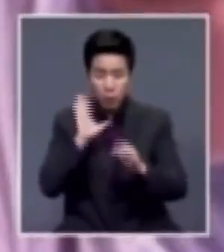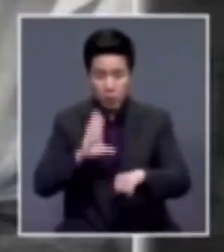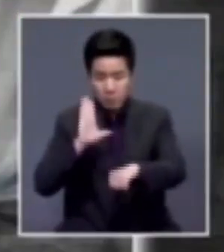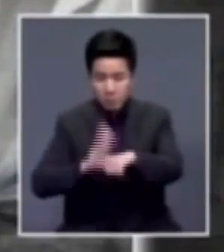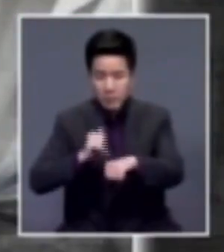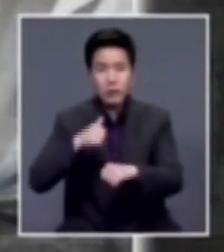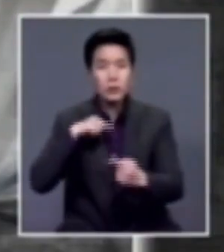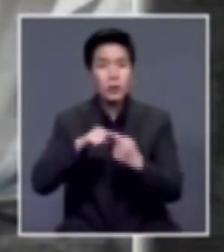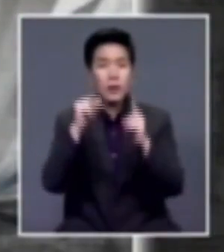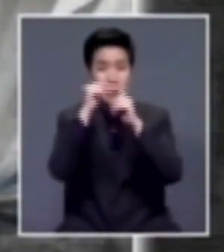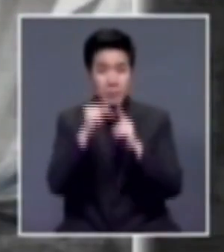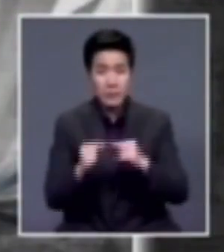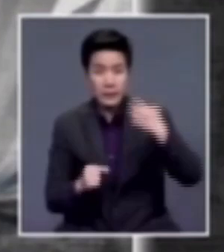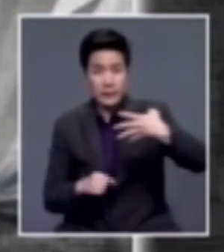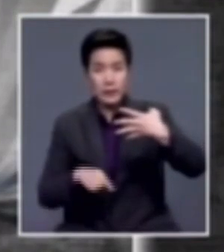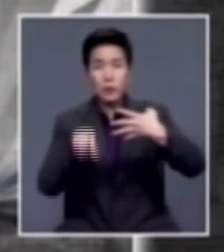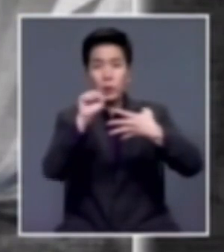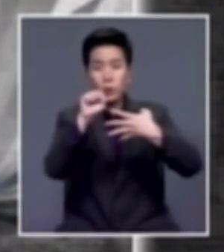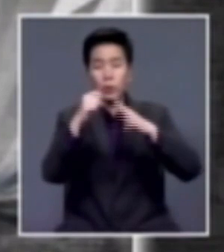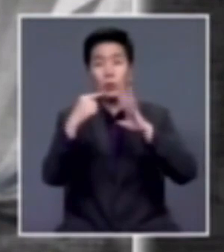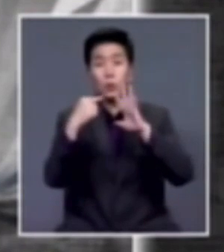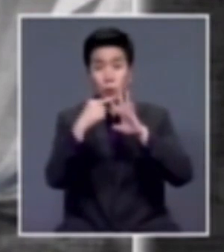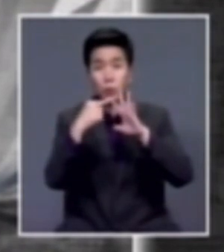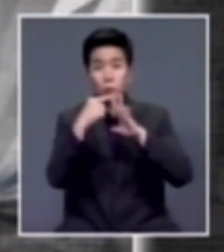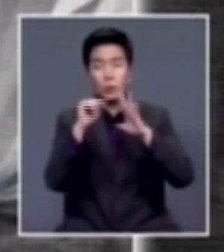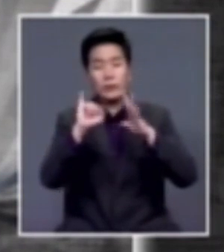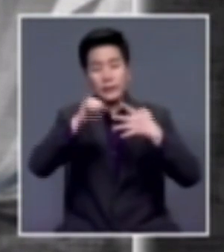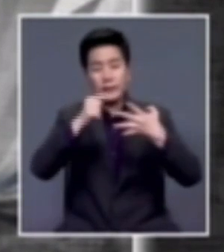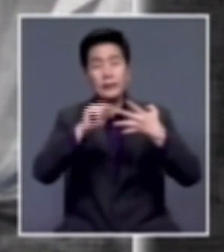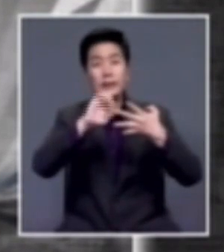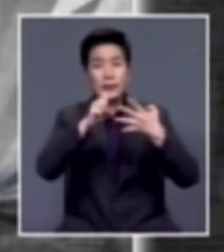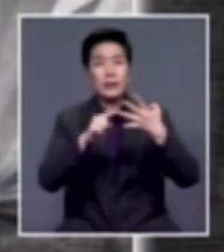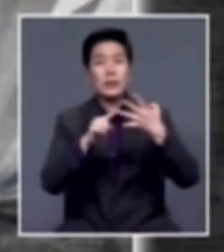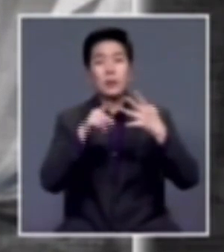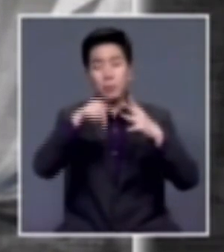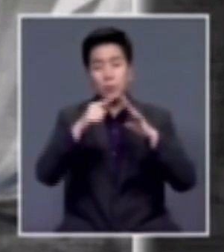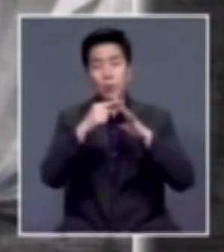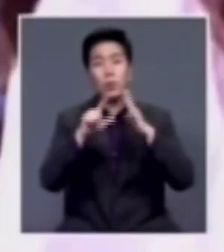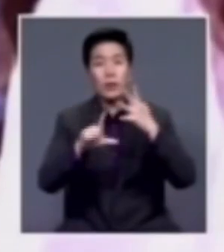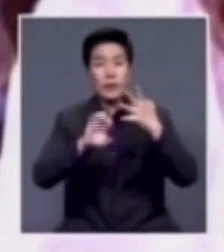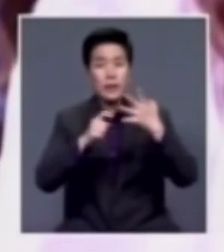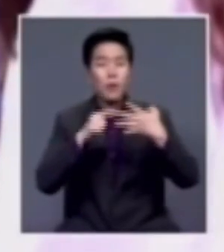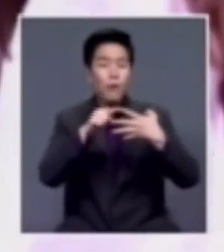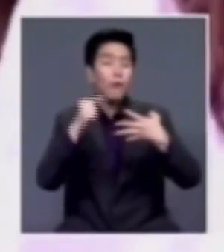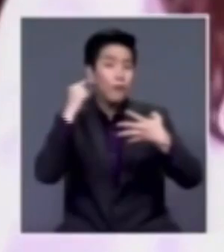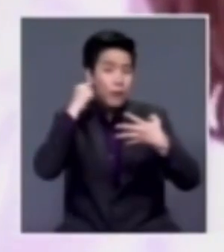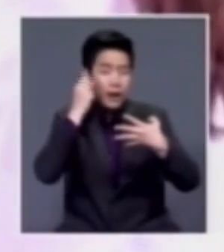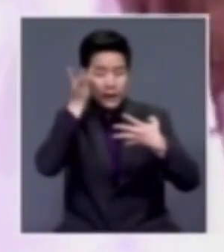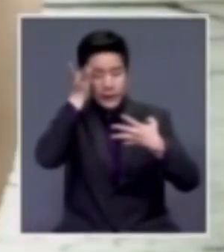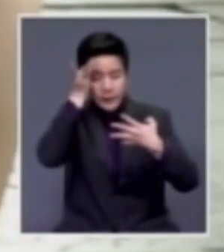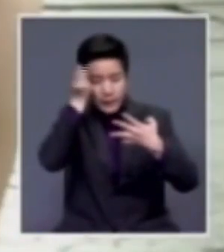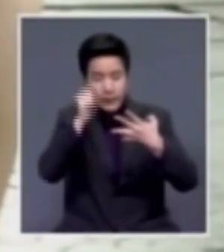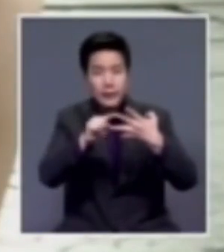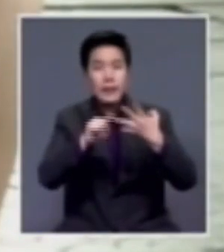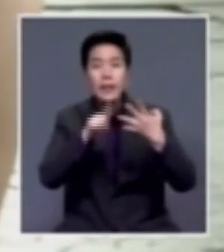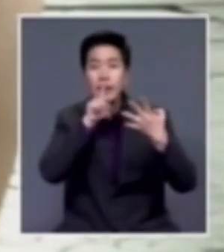ก็คือสุจิปุริแปลความหมายว่าคือฟังคิดถามเขียนหมายถึงว่าจะฟังก็ต้องฟังหูไว้หู